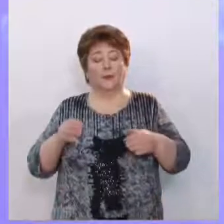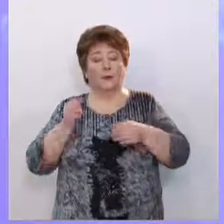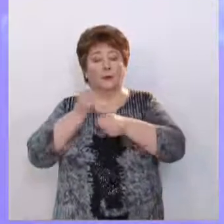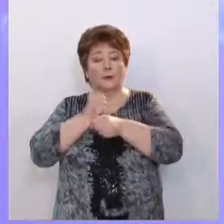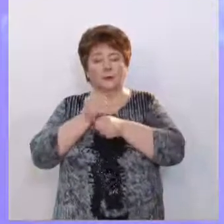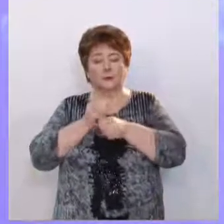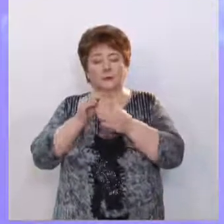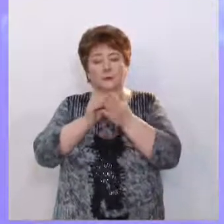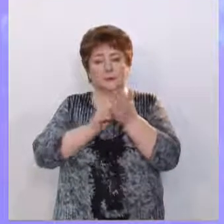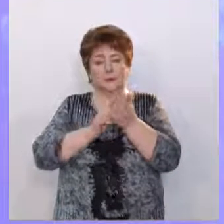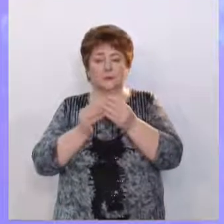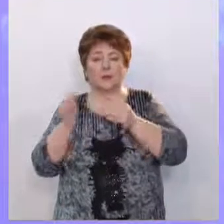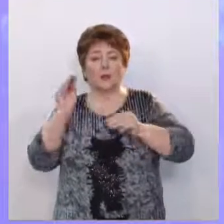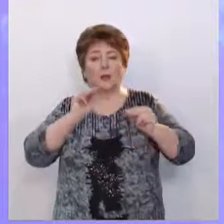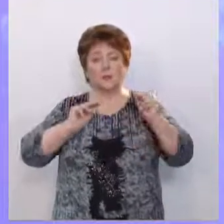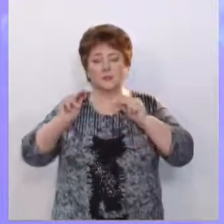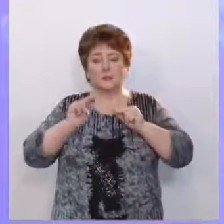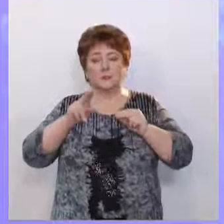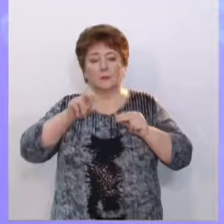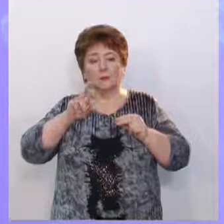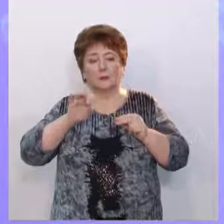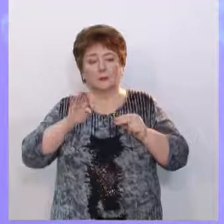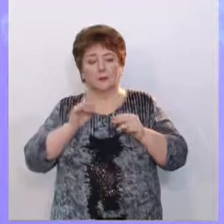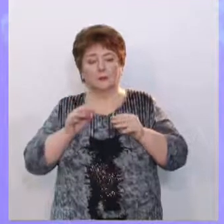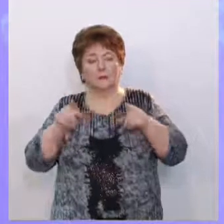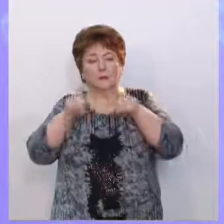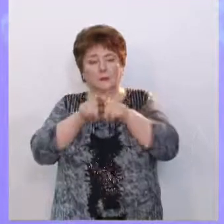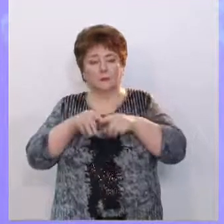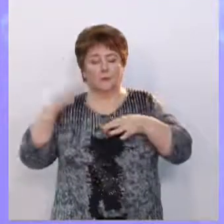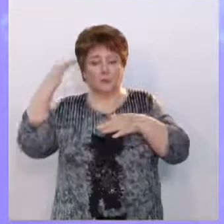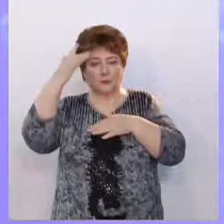Поставьте в текст описания прилагательные, подходящие по